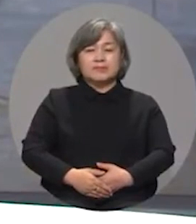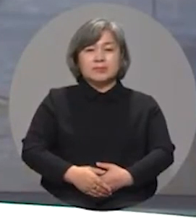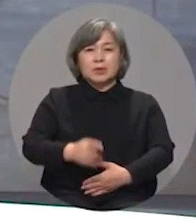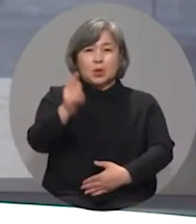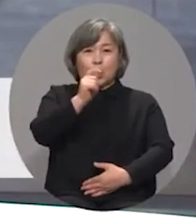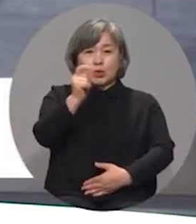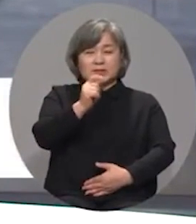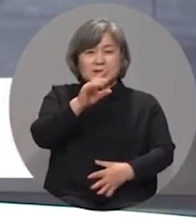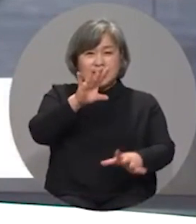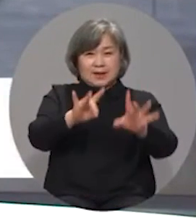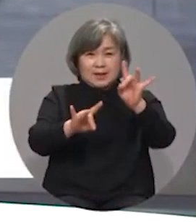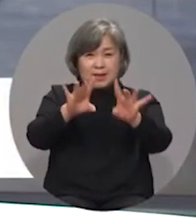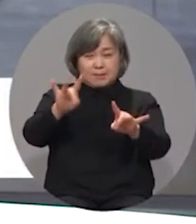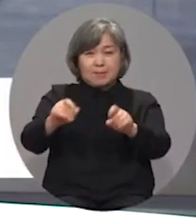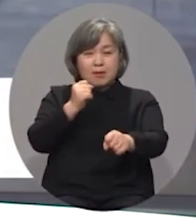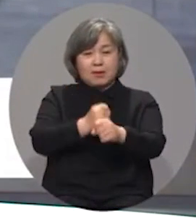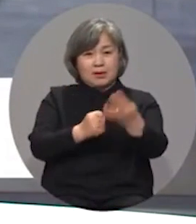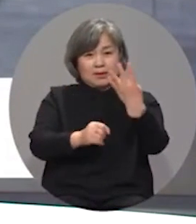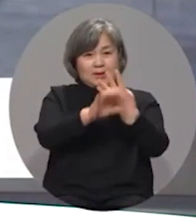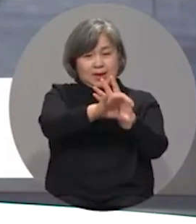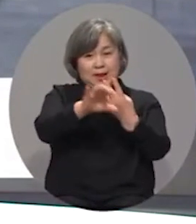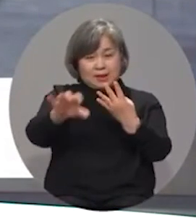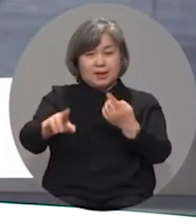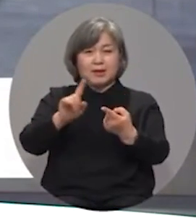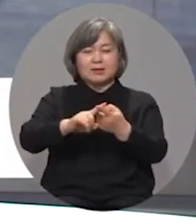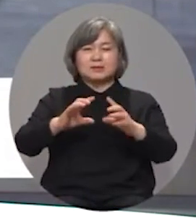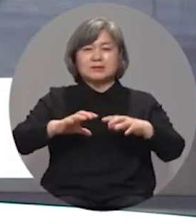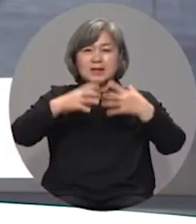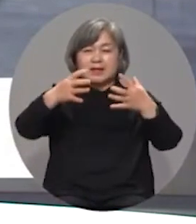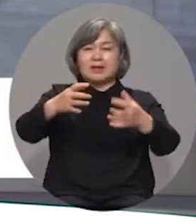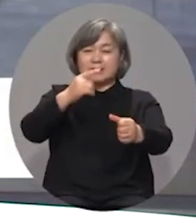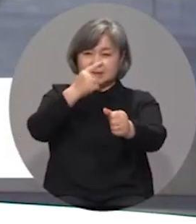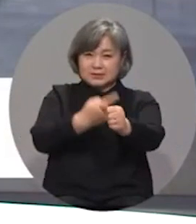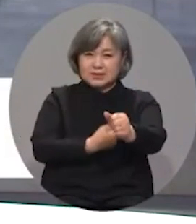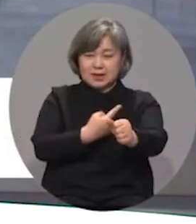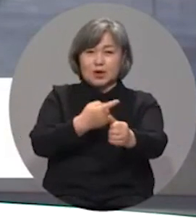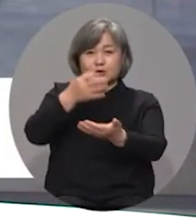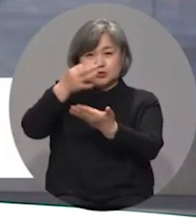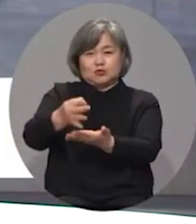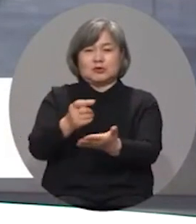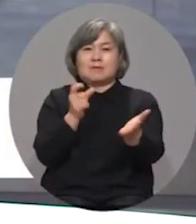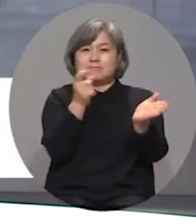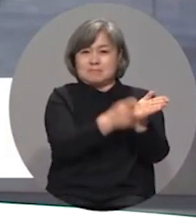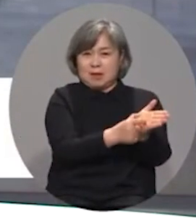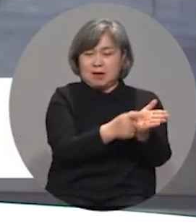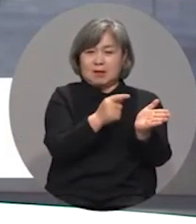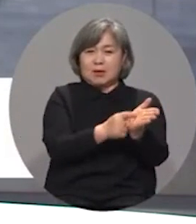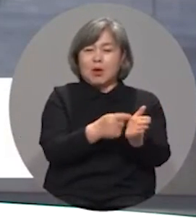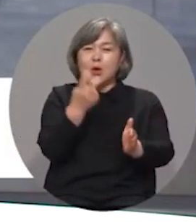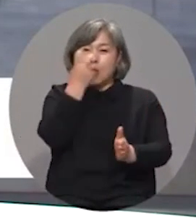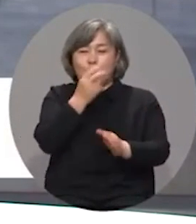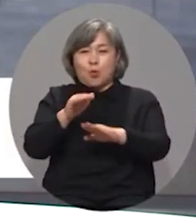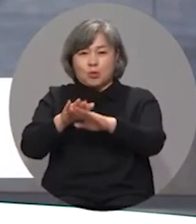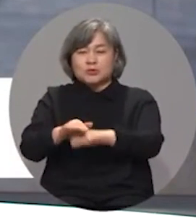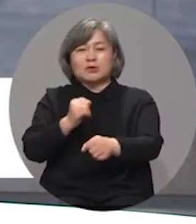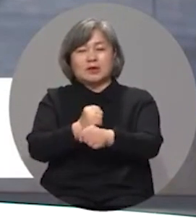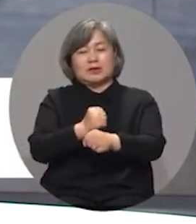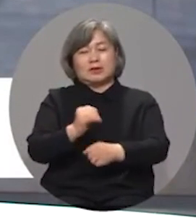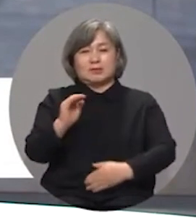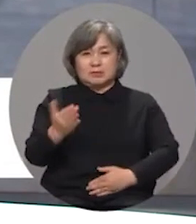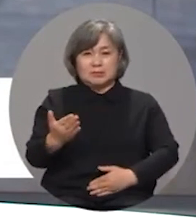고창 갯벌 을 비롯한 국내의 4개 지역에 갯벌이 세계 자연유산으로 등재 되면서 갯벌 보존 논란이 재점화 되고